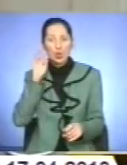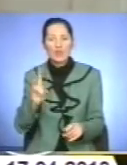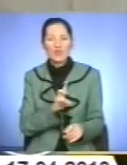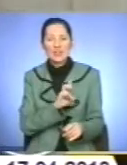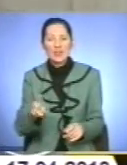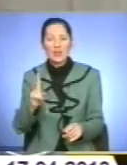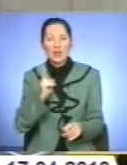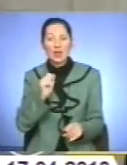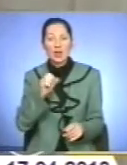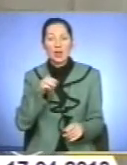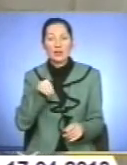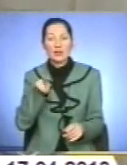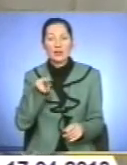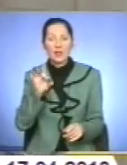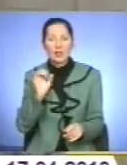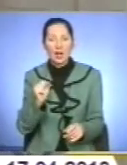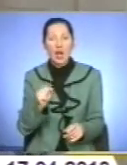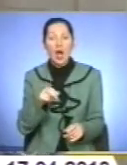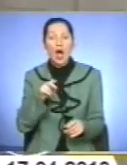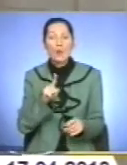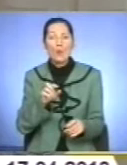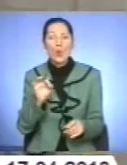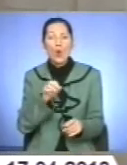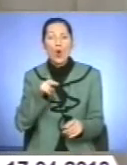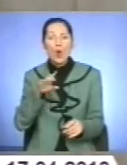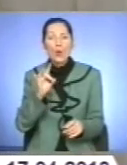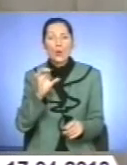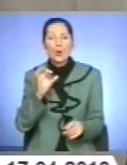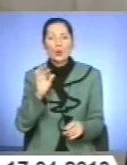зазвичай про освіту то випадково на вулиці. Почула, що дівчатка і